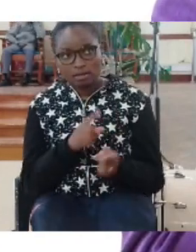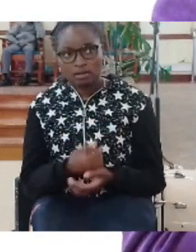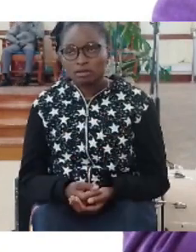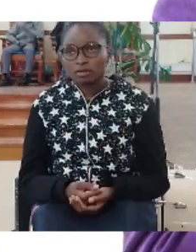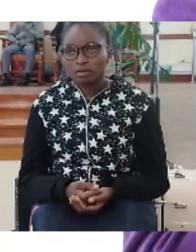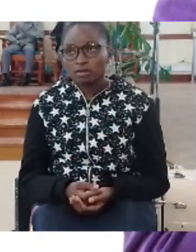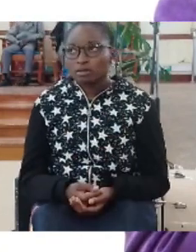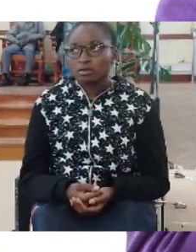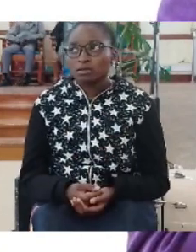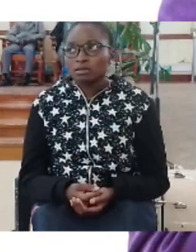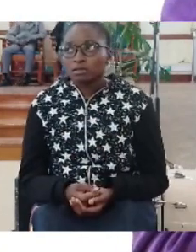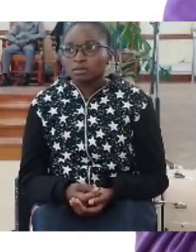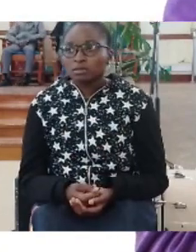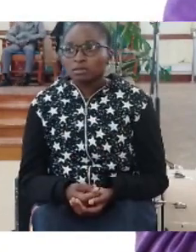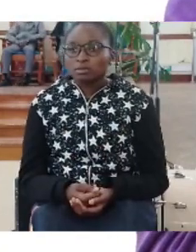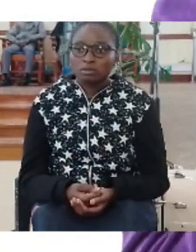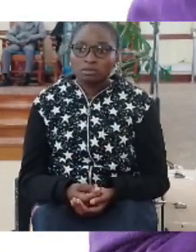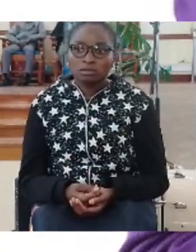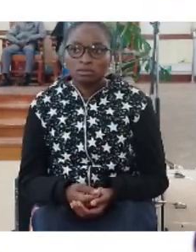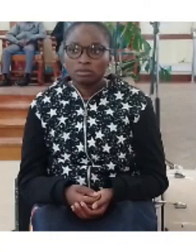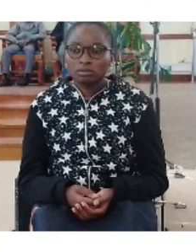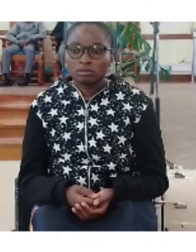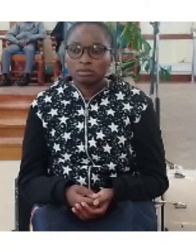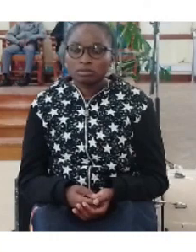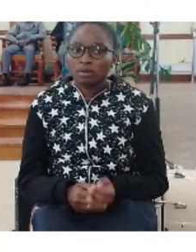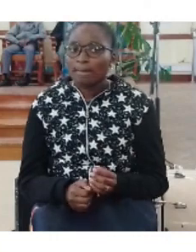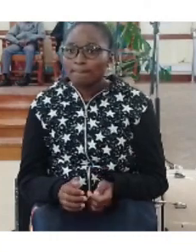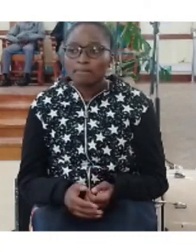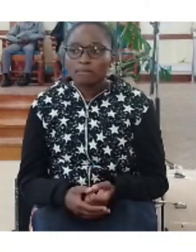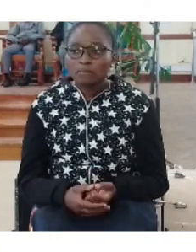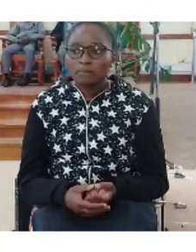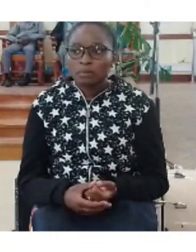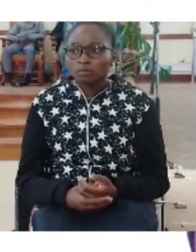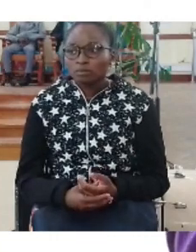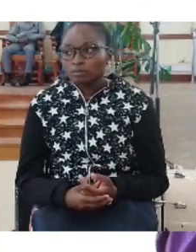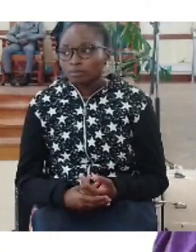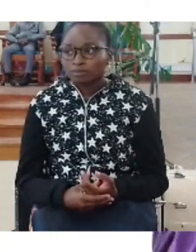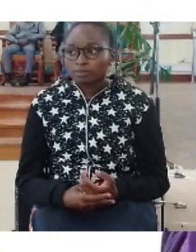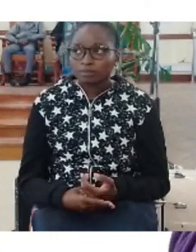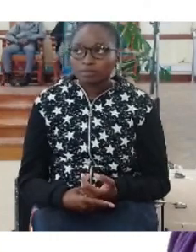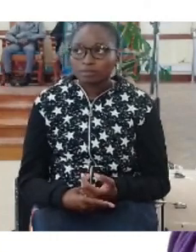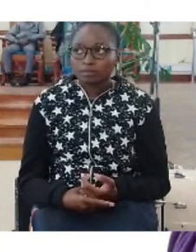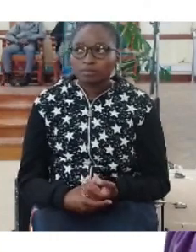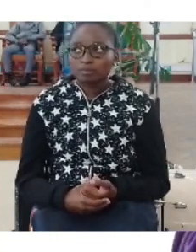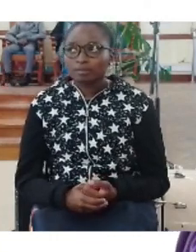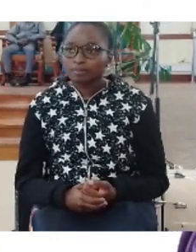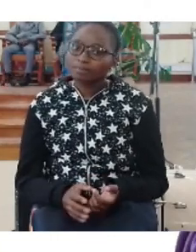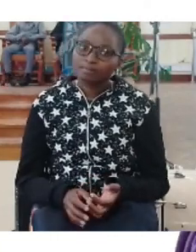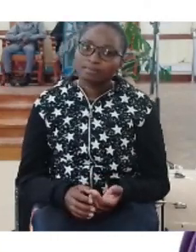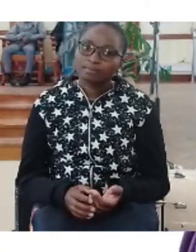Bara ni nene ni rugendo ini ni kwiyokete Ngai wakwa